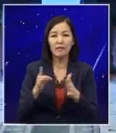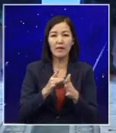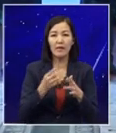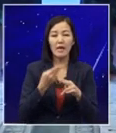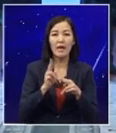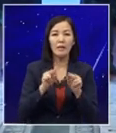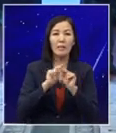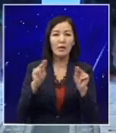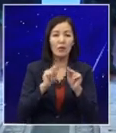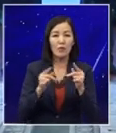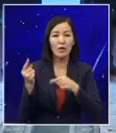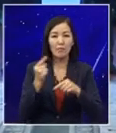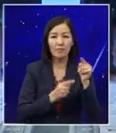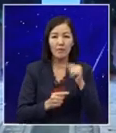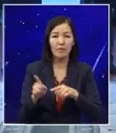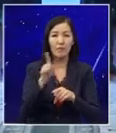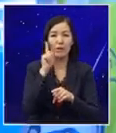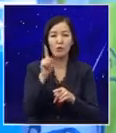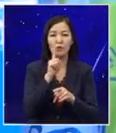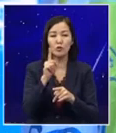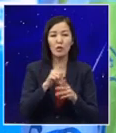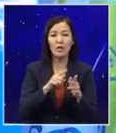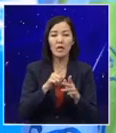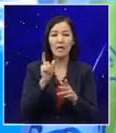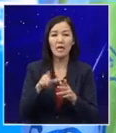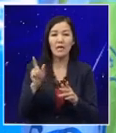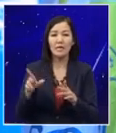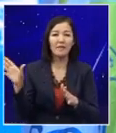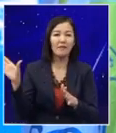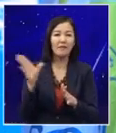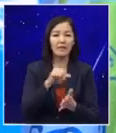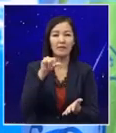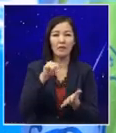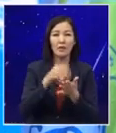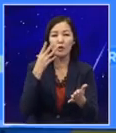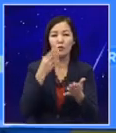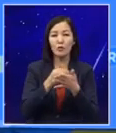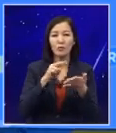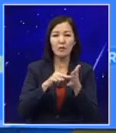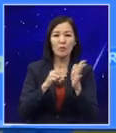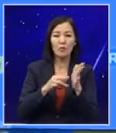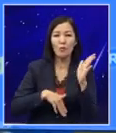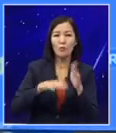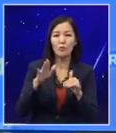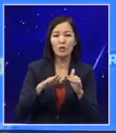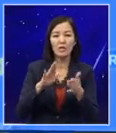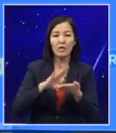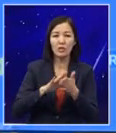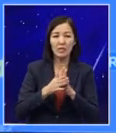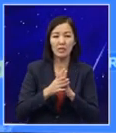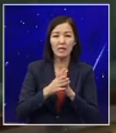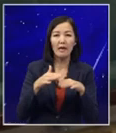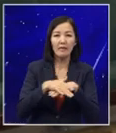Это педагоги, предприниматели, молодежные лидеры и другие. Все они выступают собственной платформой максимального улучшения жизни